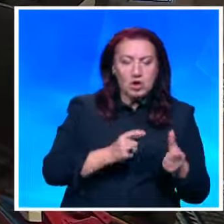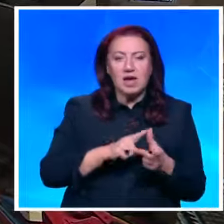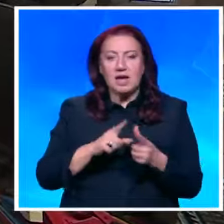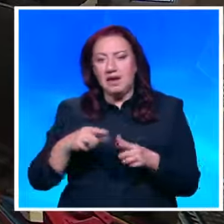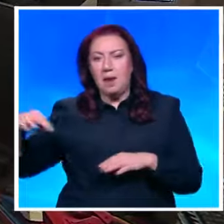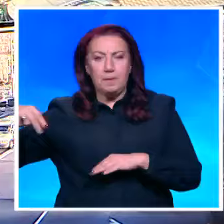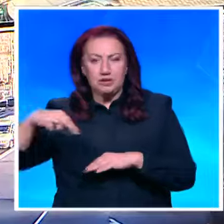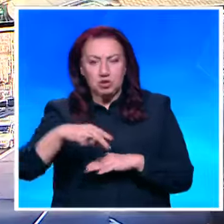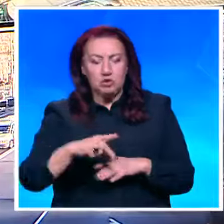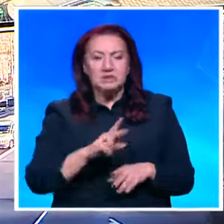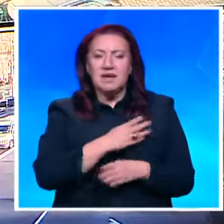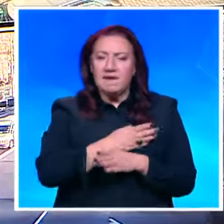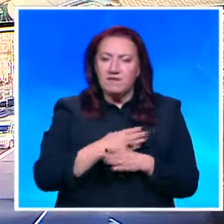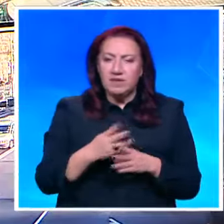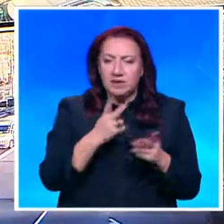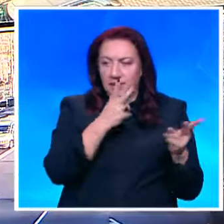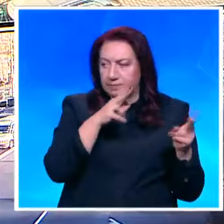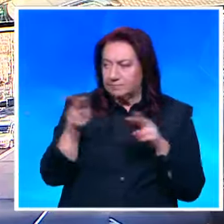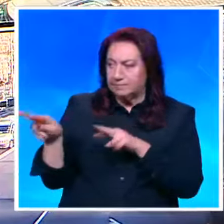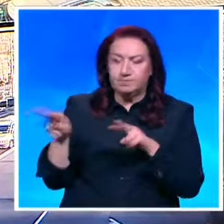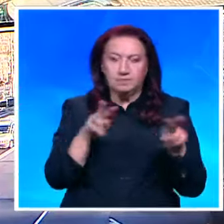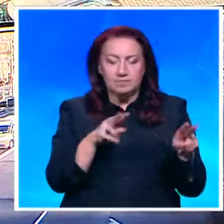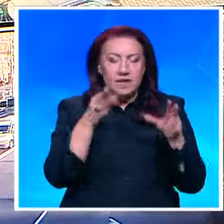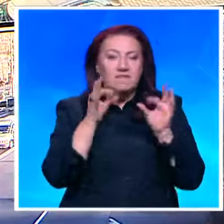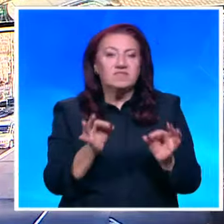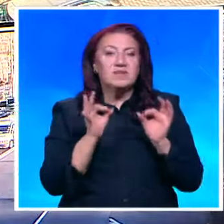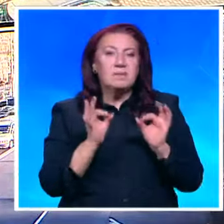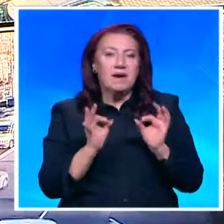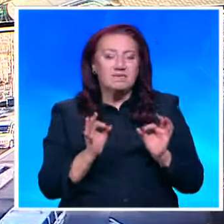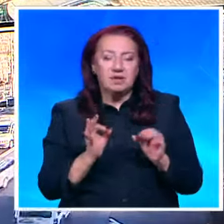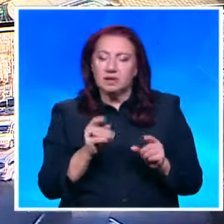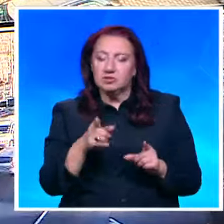и да се съобразяваме с правилата, защото това може да коства живота ни.